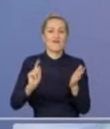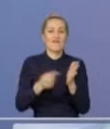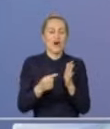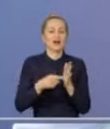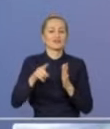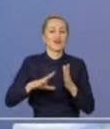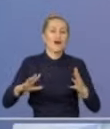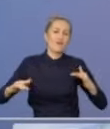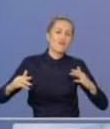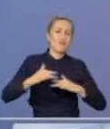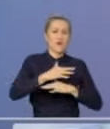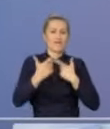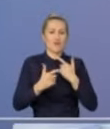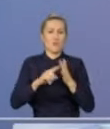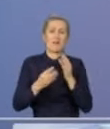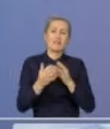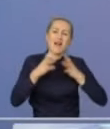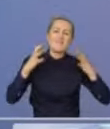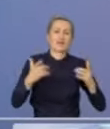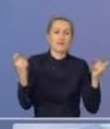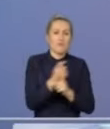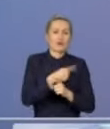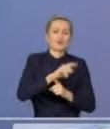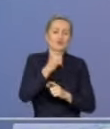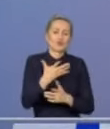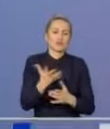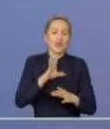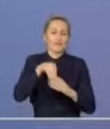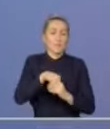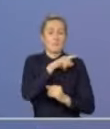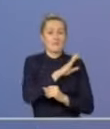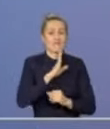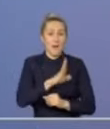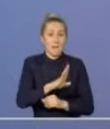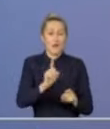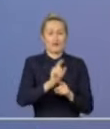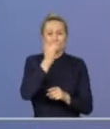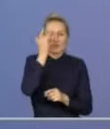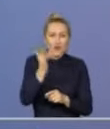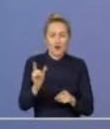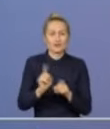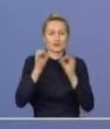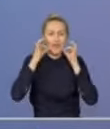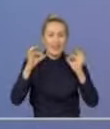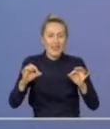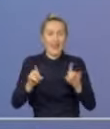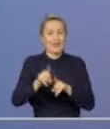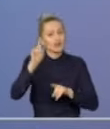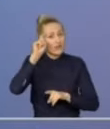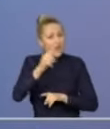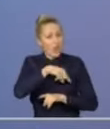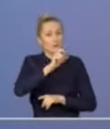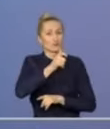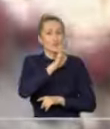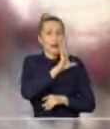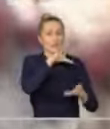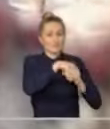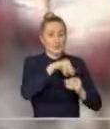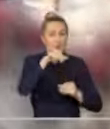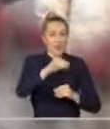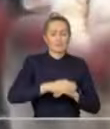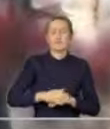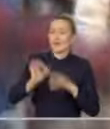ściera się walka o wpływy największych graczy dzisiaj światowych. Stanów Zjednoczonych, Rosji, Chin, Niemiec wyposażonych w Unię Europejską.